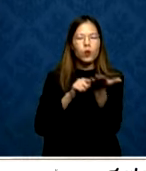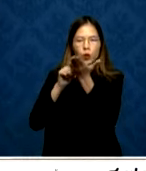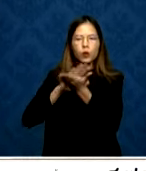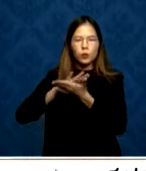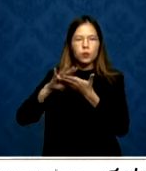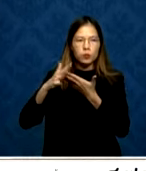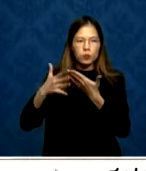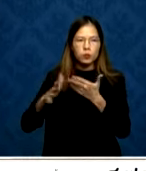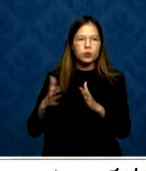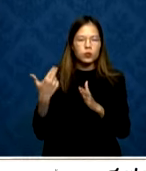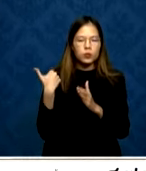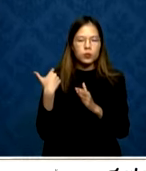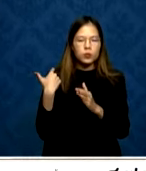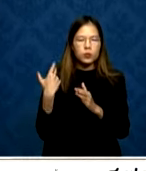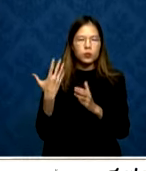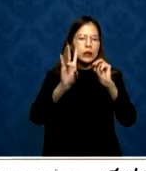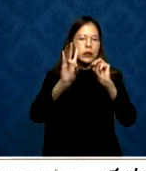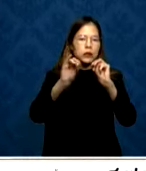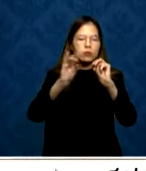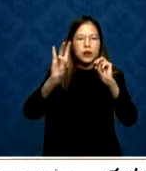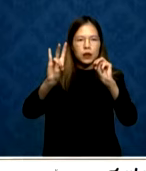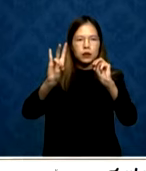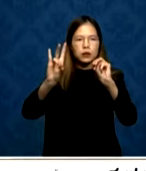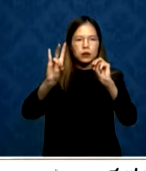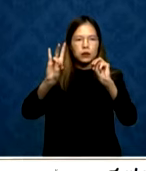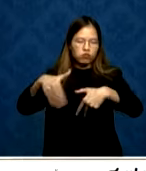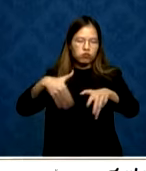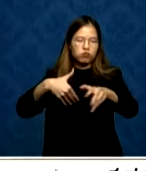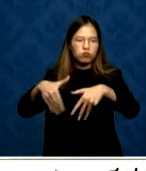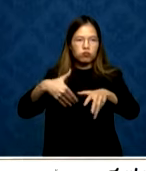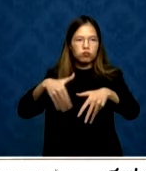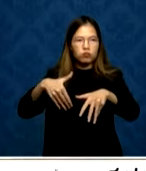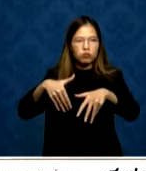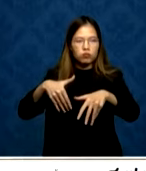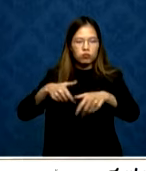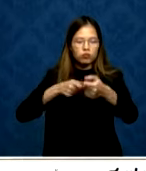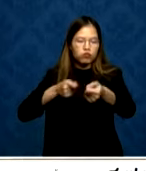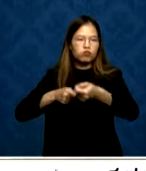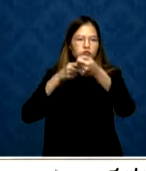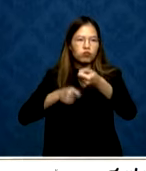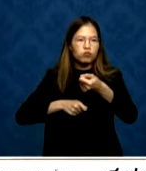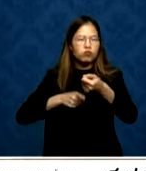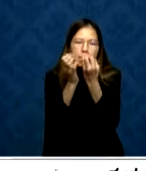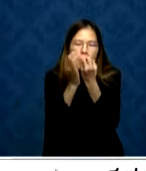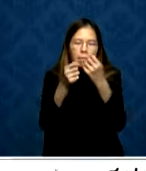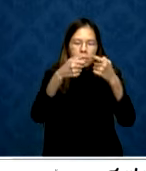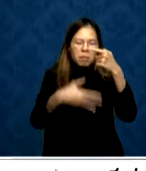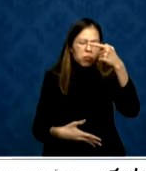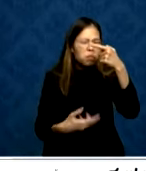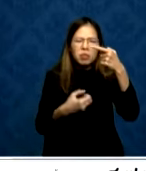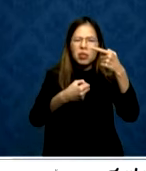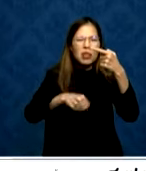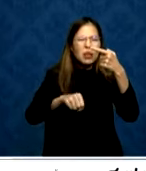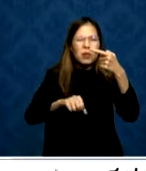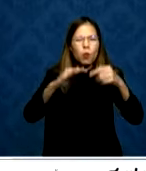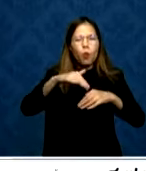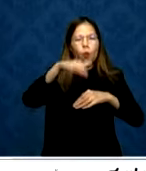ล้วผ่านการรับฟังความคิดเห็นพี่น้องประชาชนในภาคการเกษตรนะครับเห็นด้วยหมดเราจะเห็น